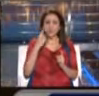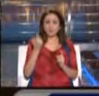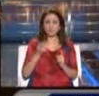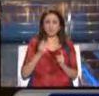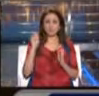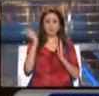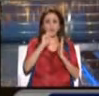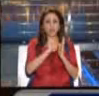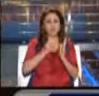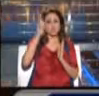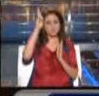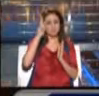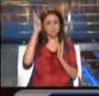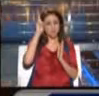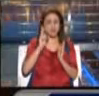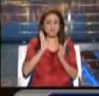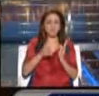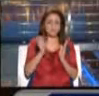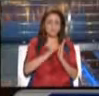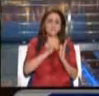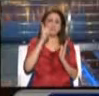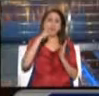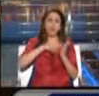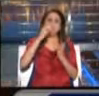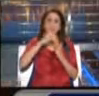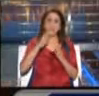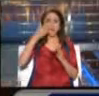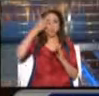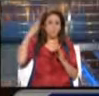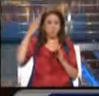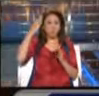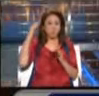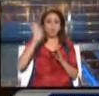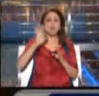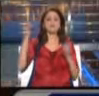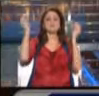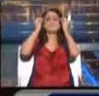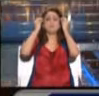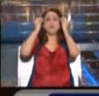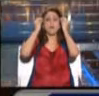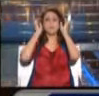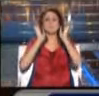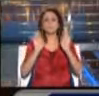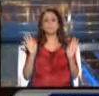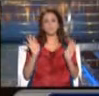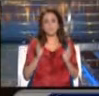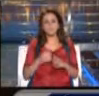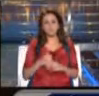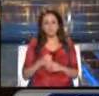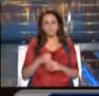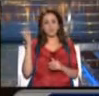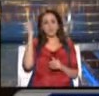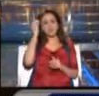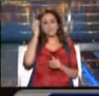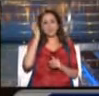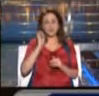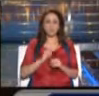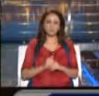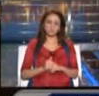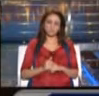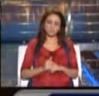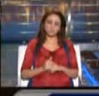في بداياته، للمقدم في بداياته. على ما بناخد الخبره بعد شويه خلاص بننضج وبنستوي زي ما بيقولوا. اللي بيظل على